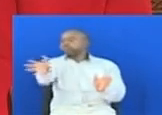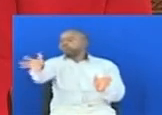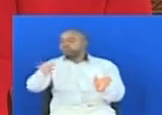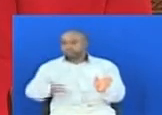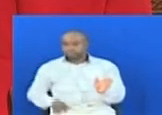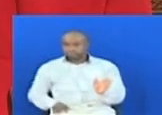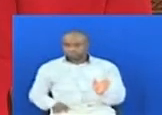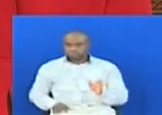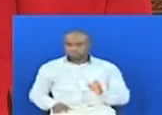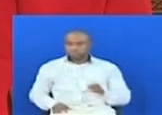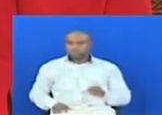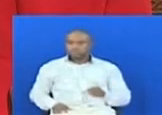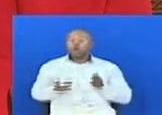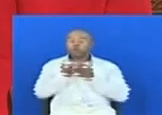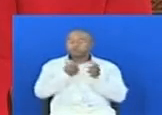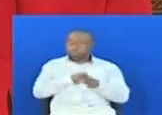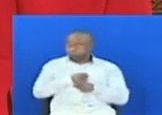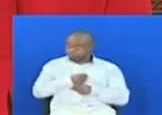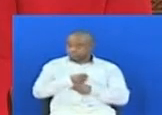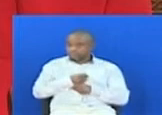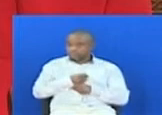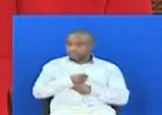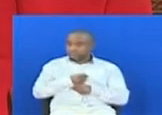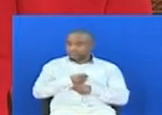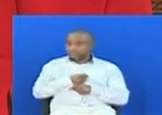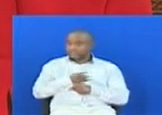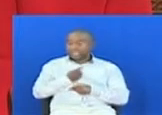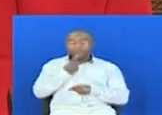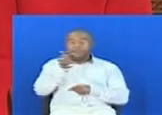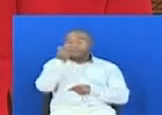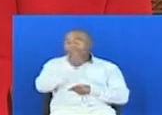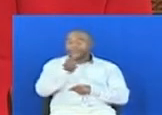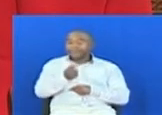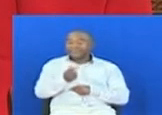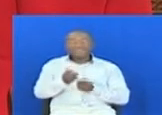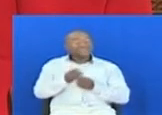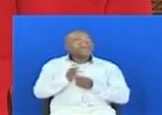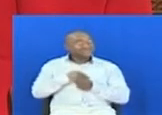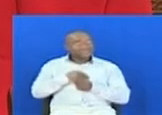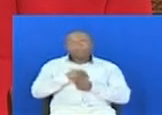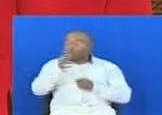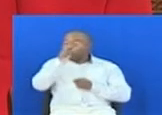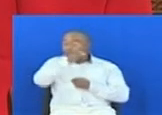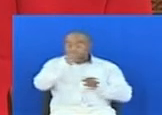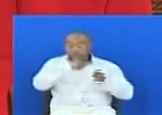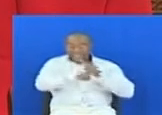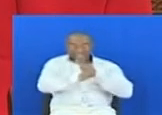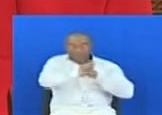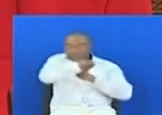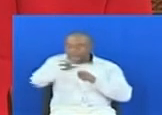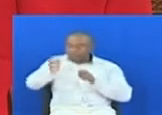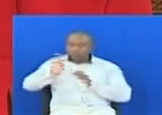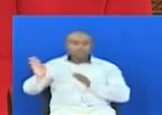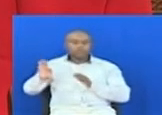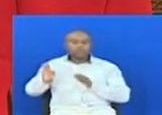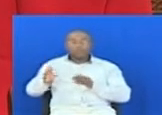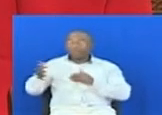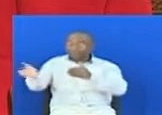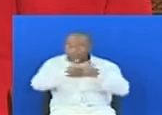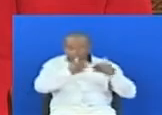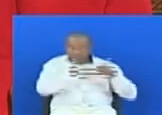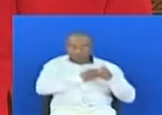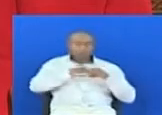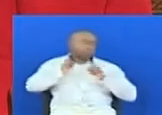alizochukua ikiwepo kusema kwamba Tanzania hatutafanya lockdown ilikuwa ni hatua kubwa sana.